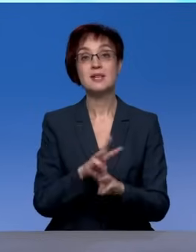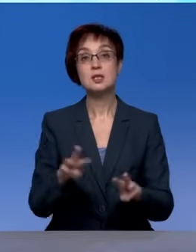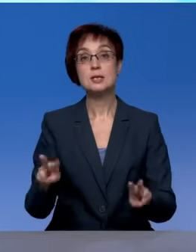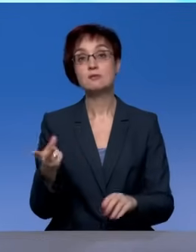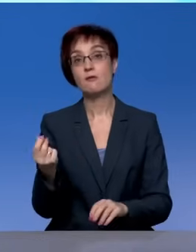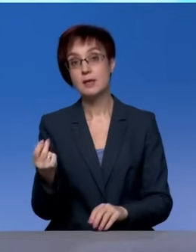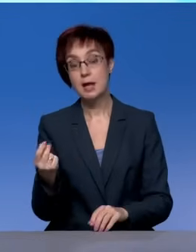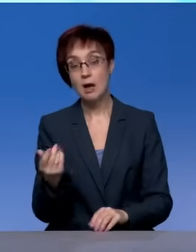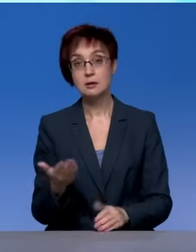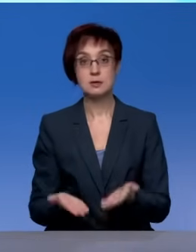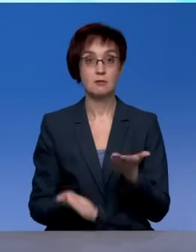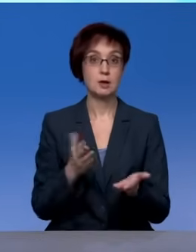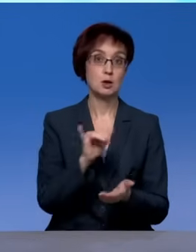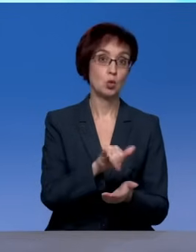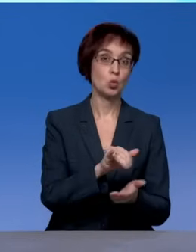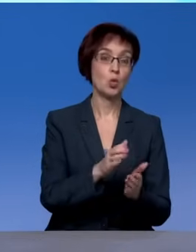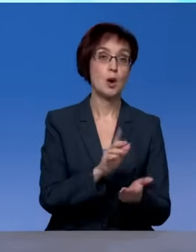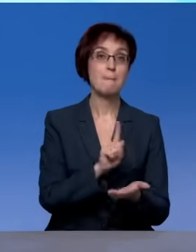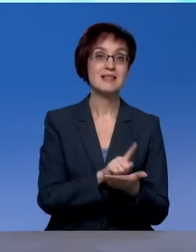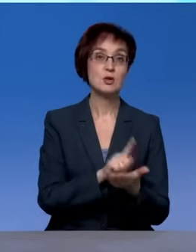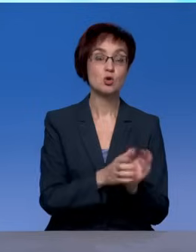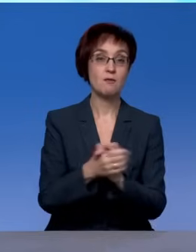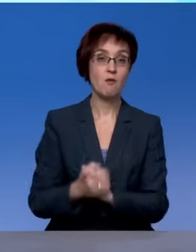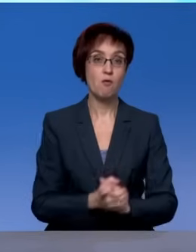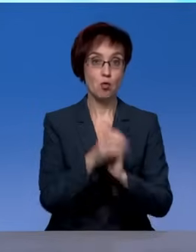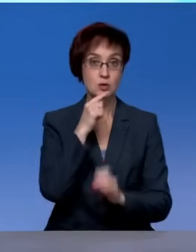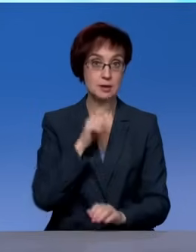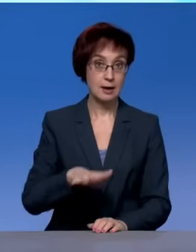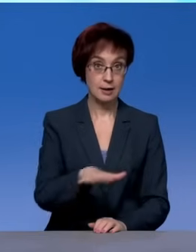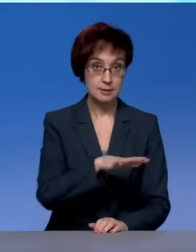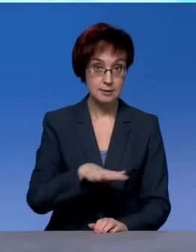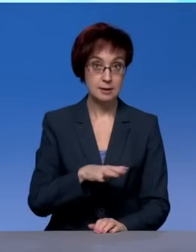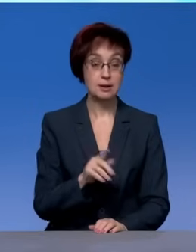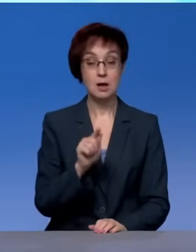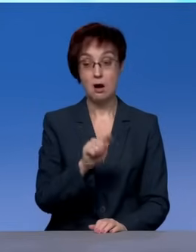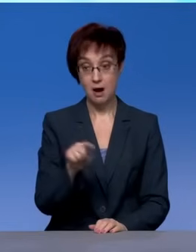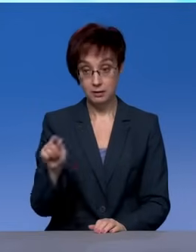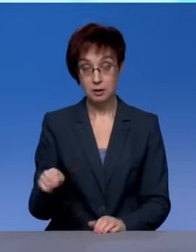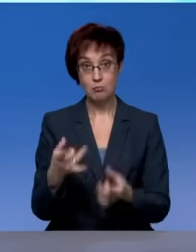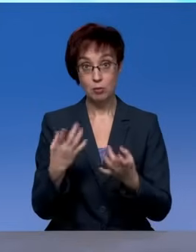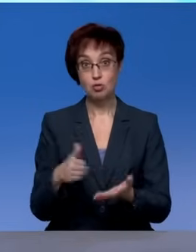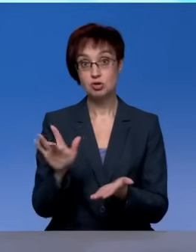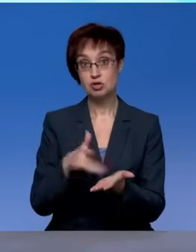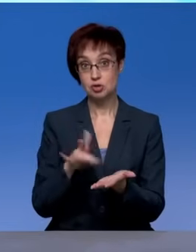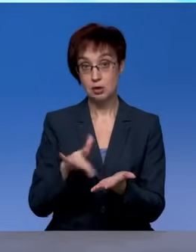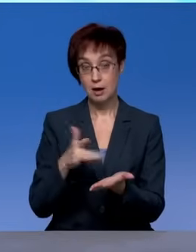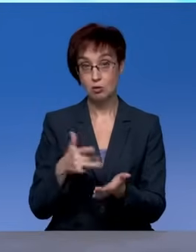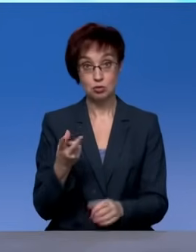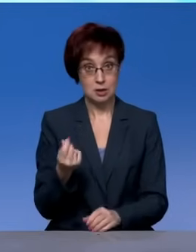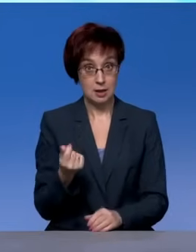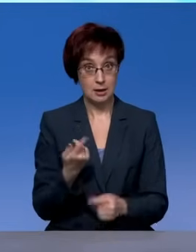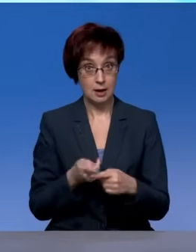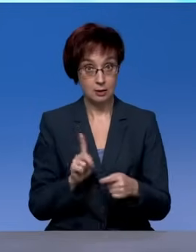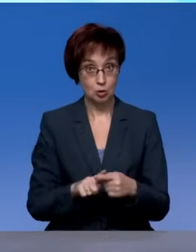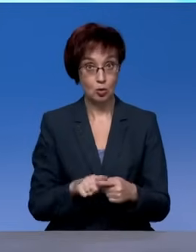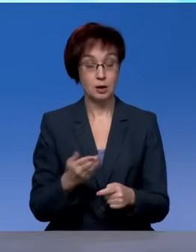допустим, у Пенсионного фонда России. В данном случае они просто считают те деньги, которые за вас собирал